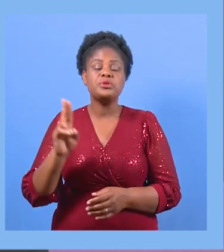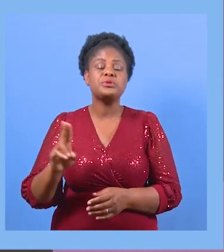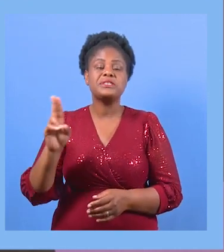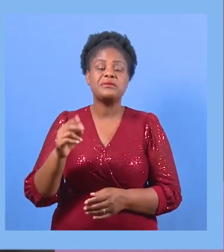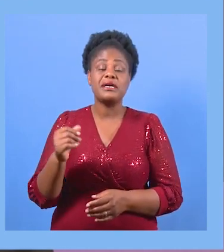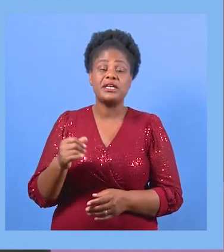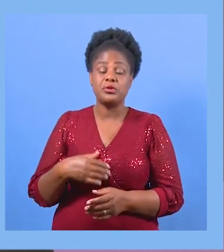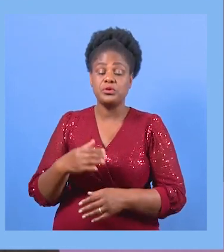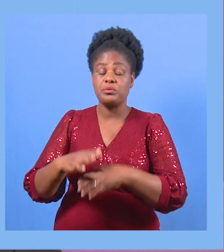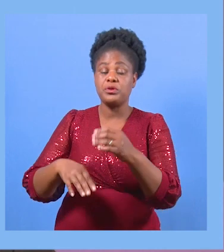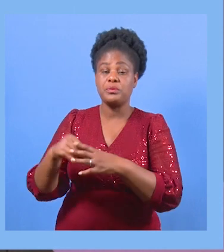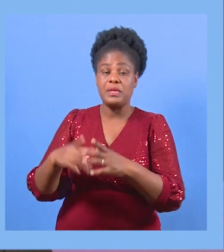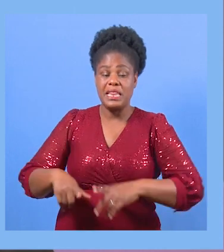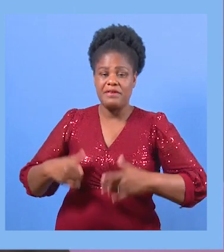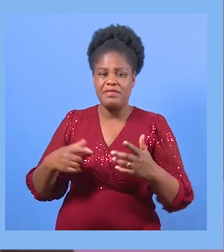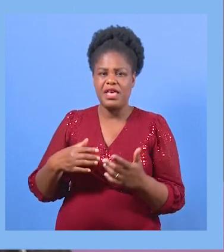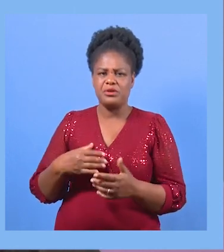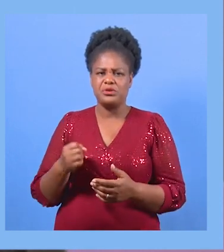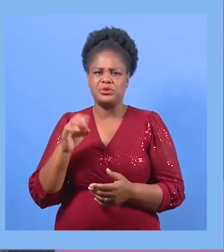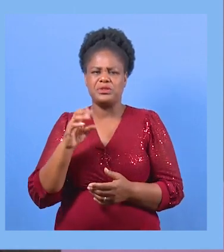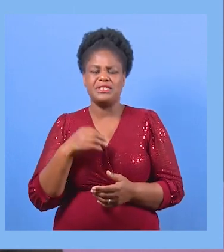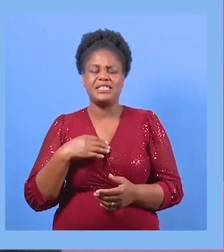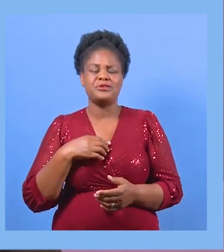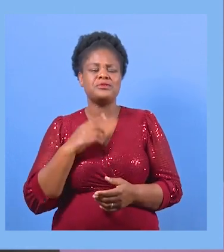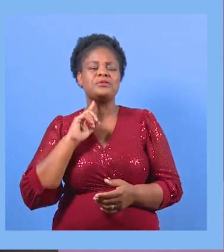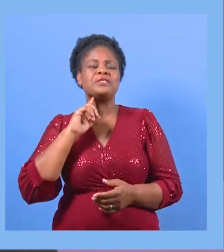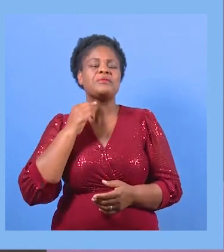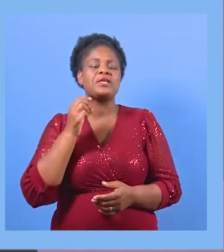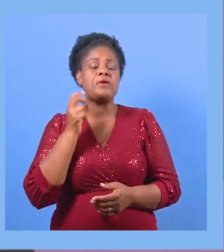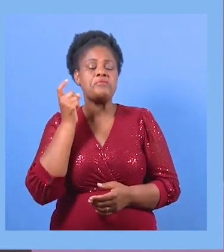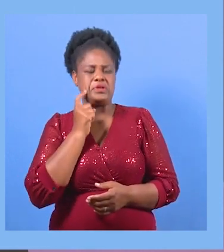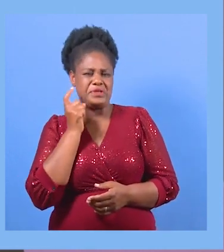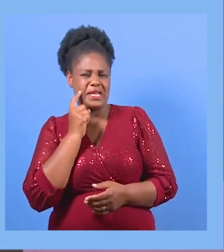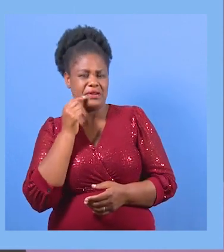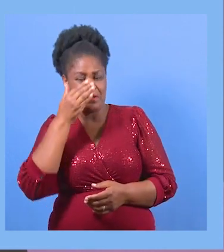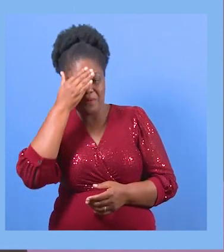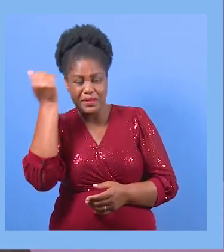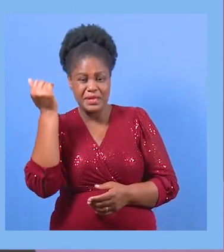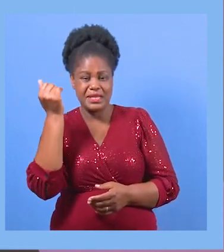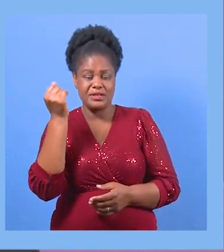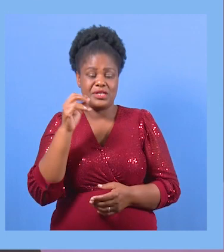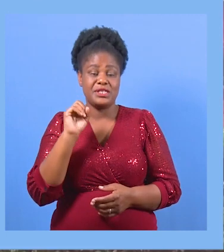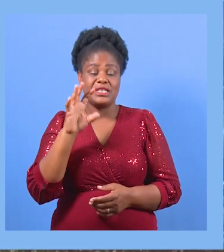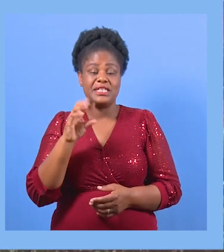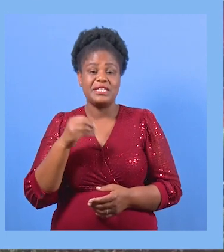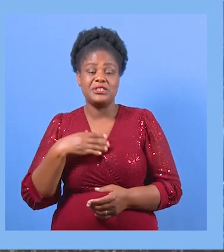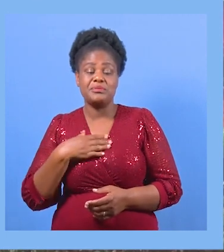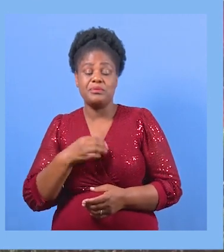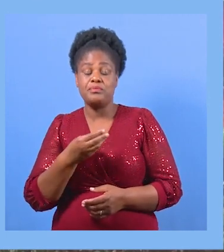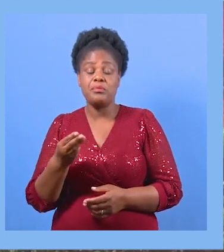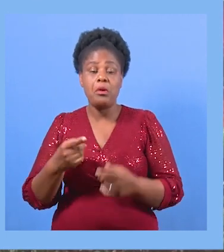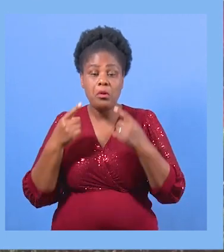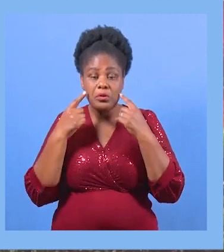uchigadzira chimiro chako kumunhu, unozotanga kufunga kuti zvino makore 3 apeya, wandairaura naye ndishandisa chidya chehuku andiramba,